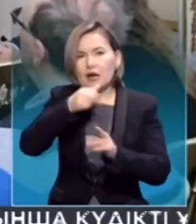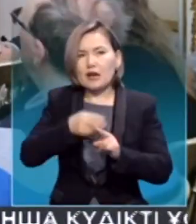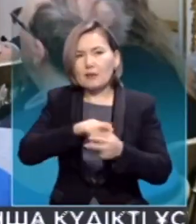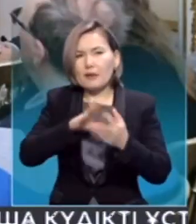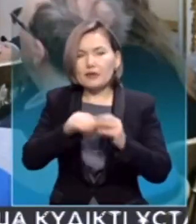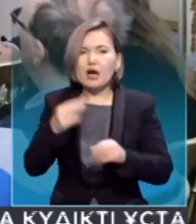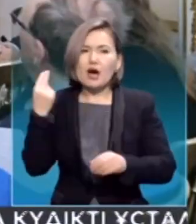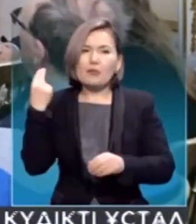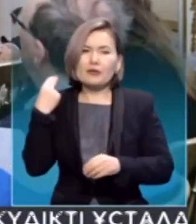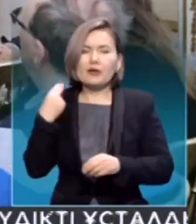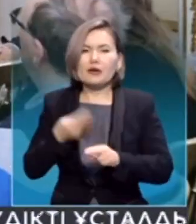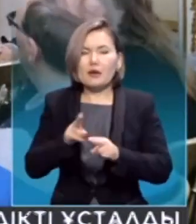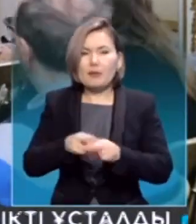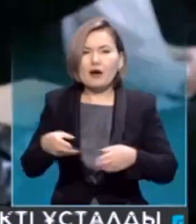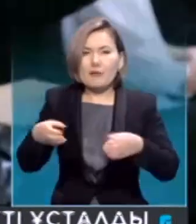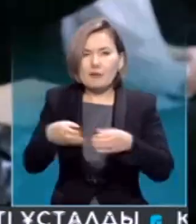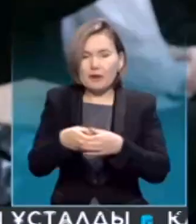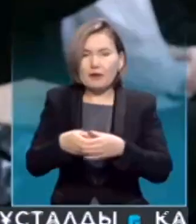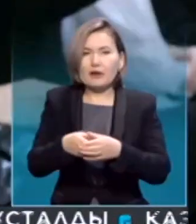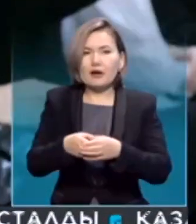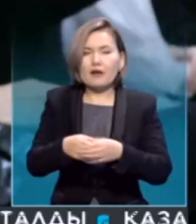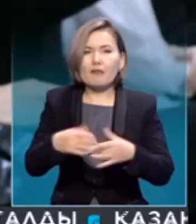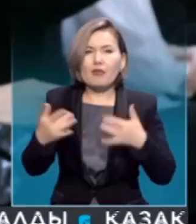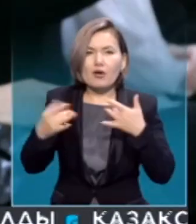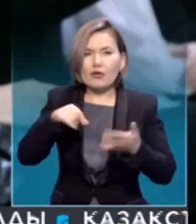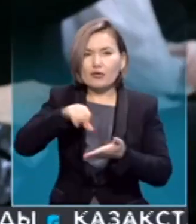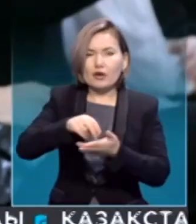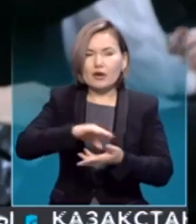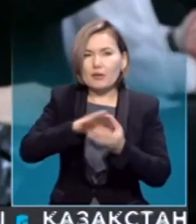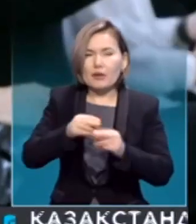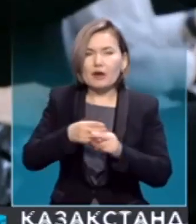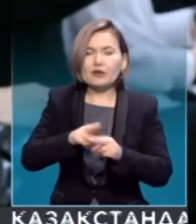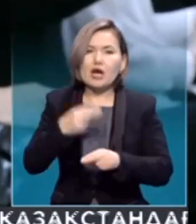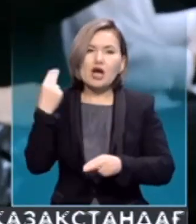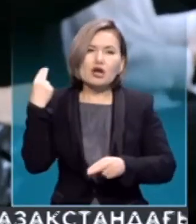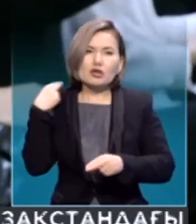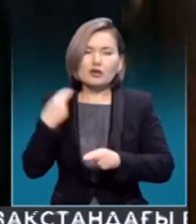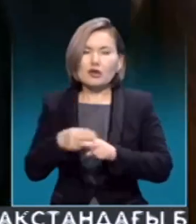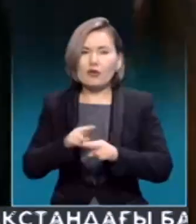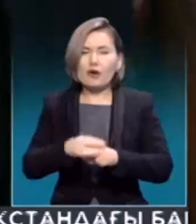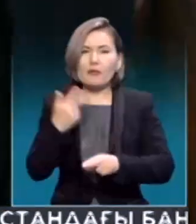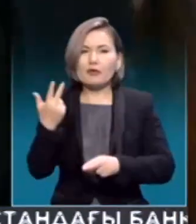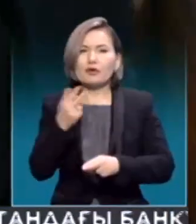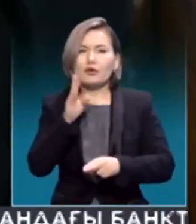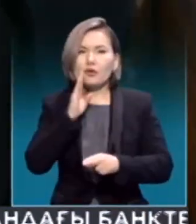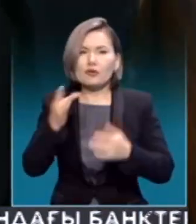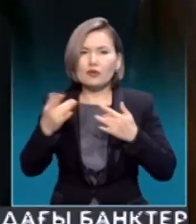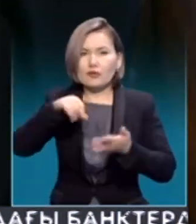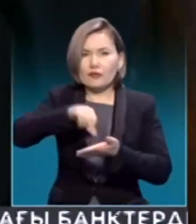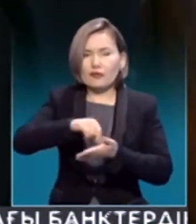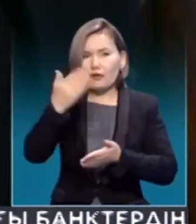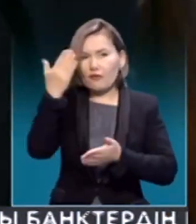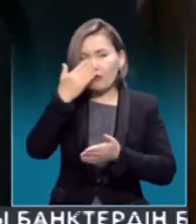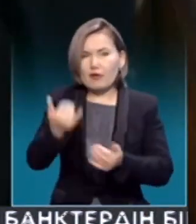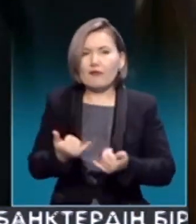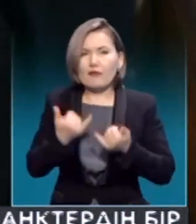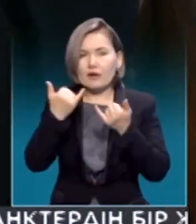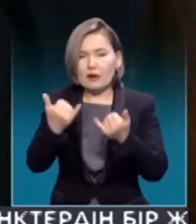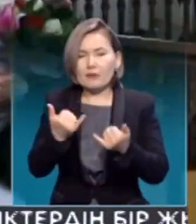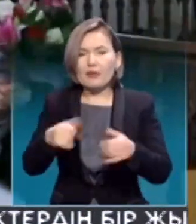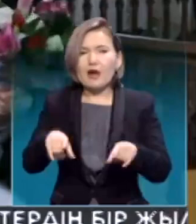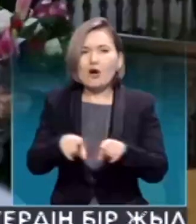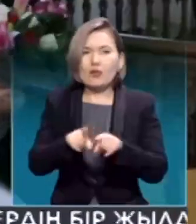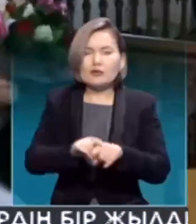соңында Лондонда бастары бірігеді. Бүгінде шетелде Бековалар триосы деген атпен танымал фильмдер, виртуоздардың